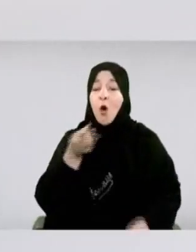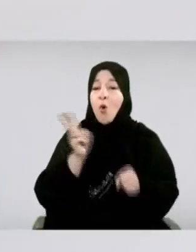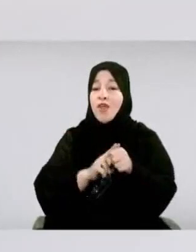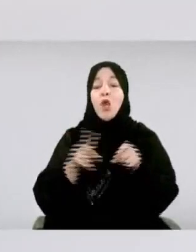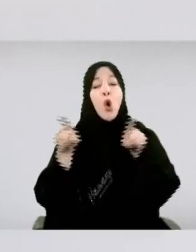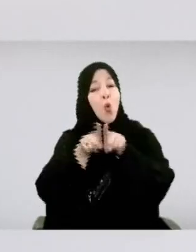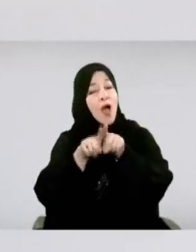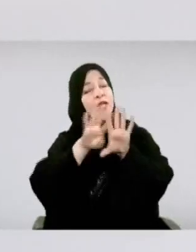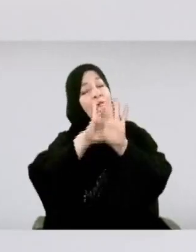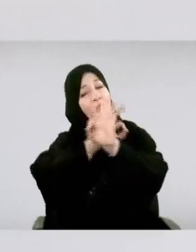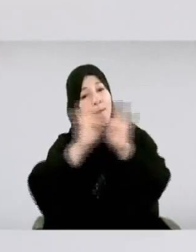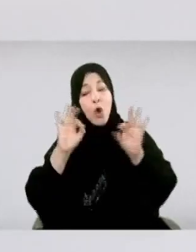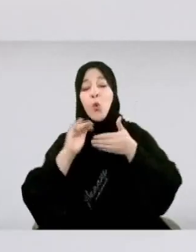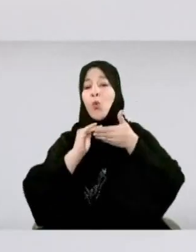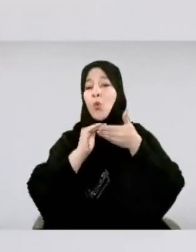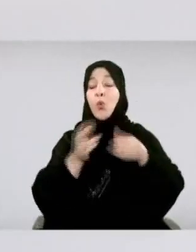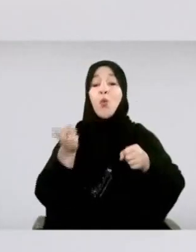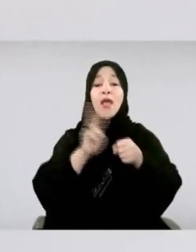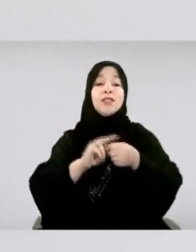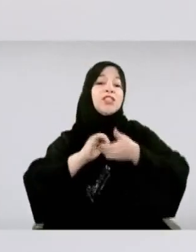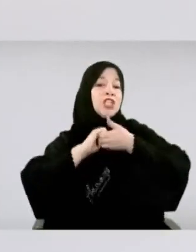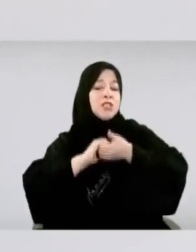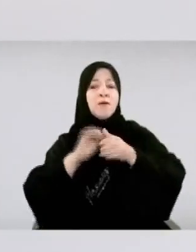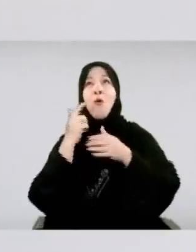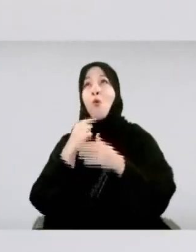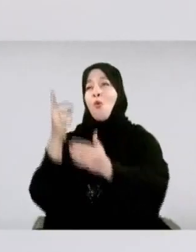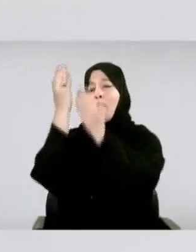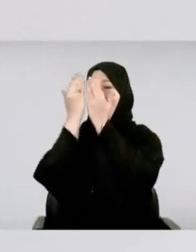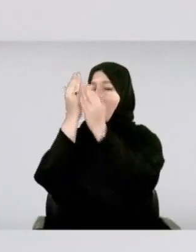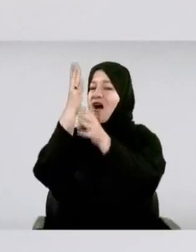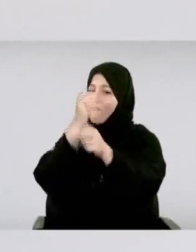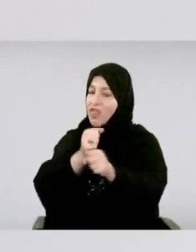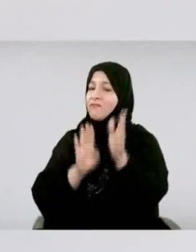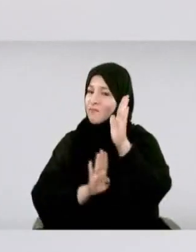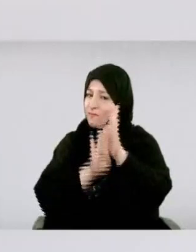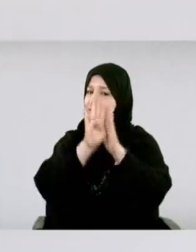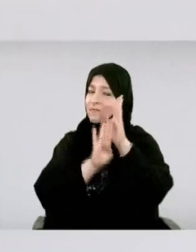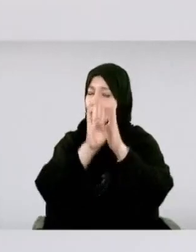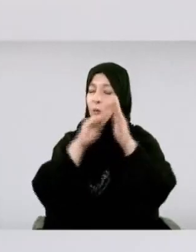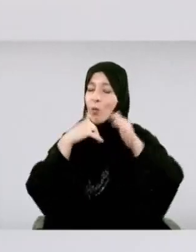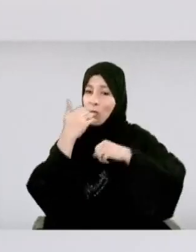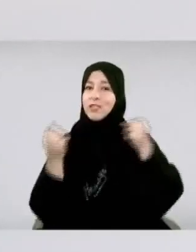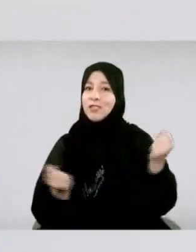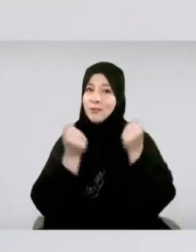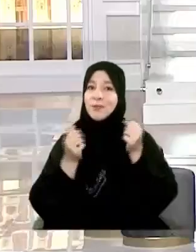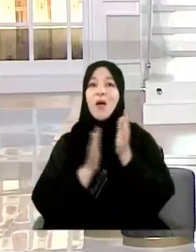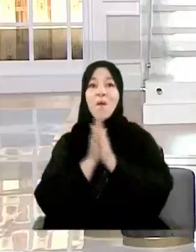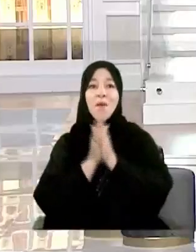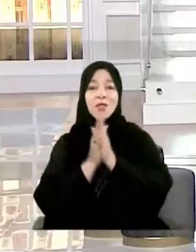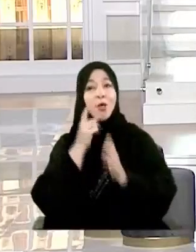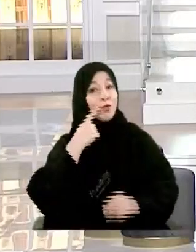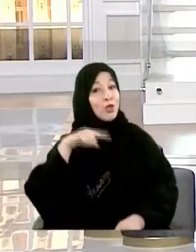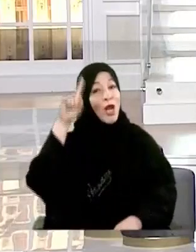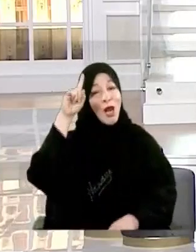أحد عشان ما أنساهم، وصديقاتي وكل من كان يعني يدعي لي ويشجعني ويحفزني أن أوصل إلى مراتب فوق. جميل جميل،